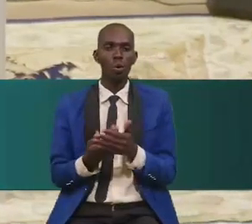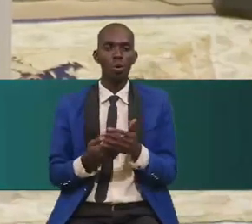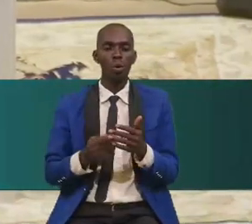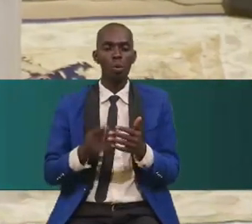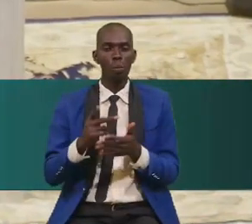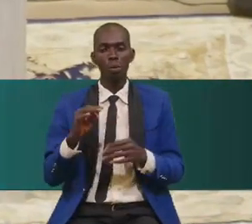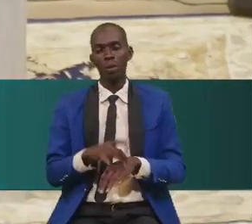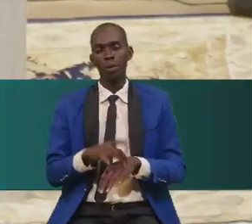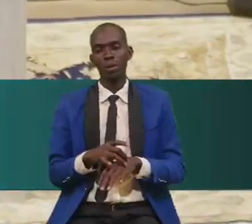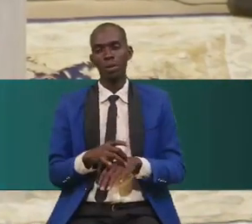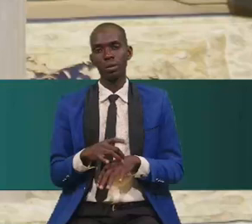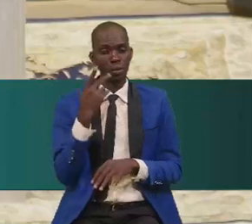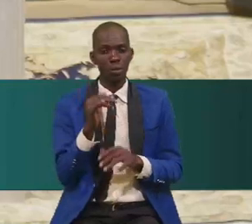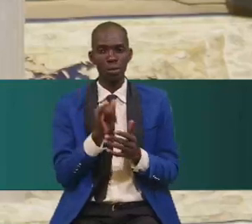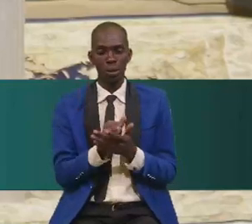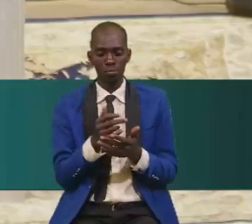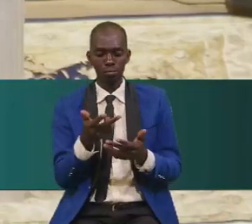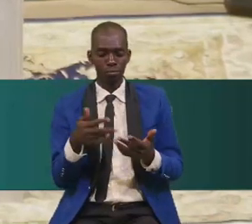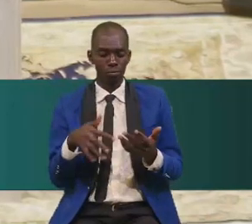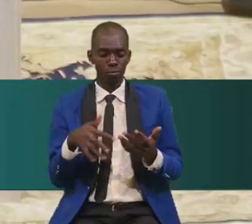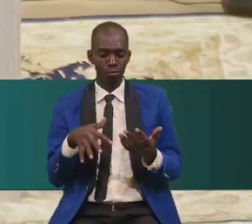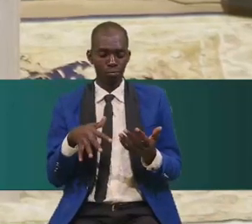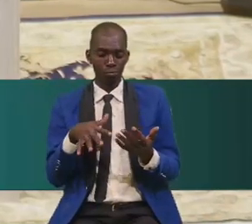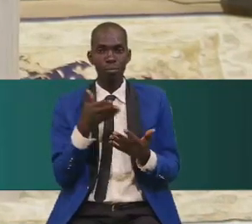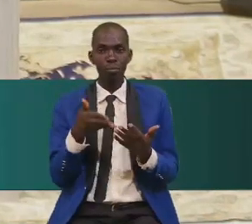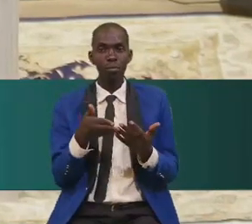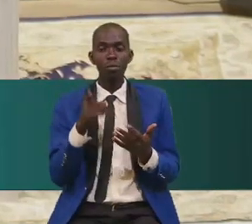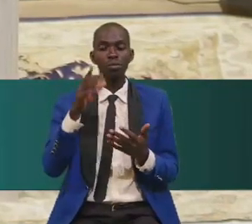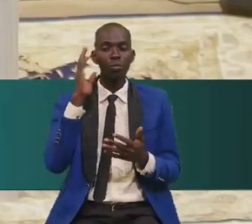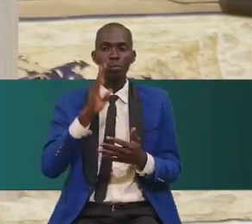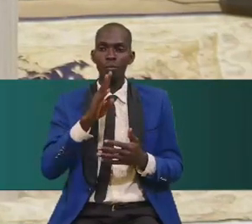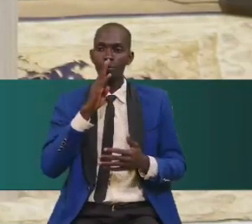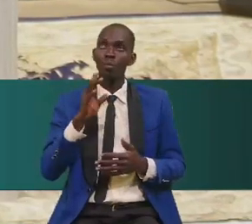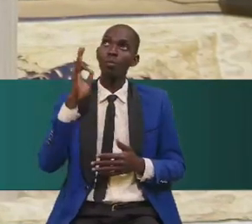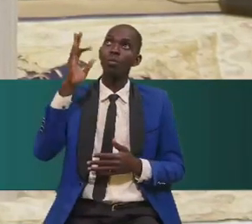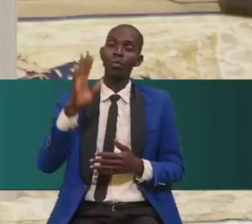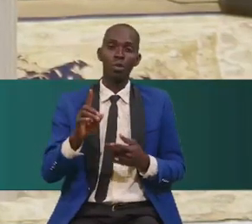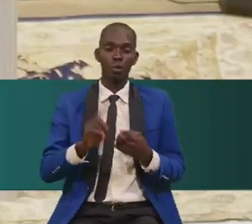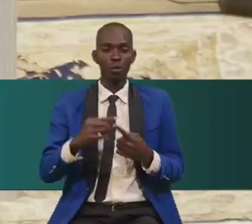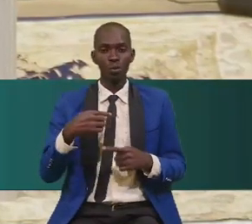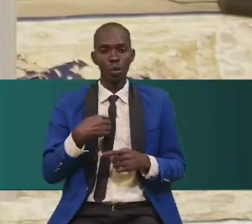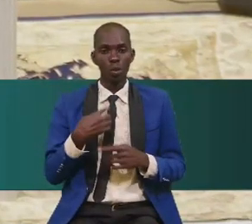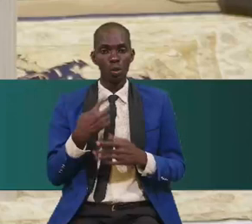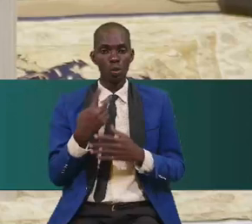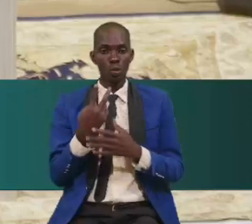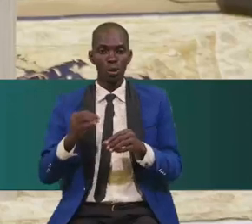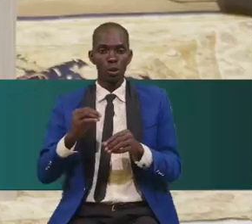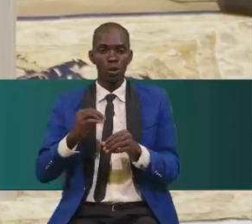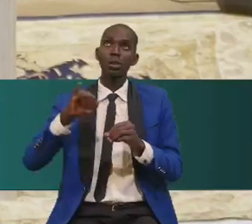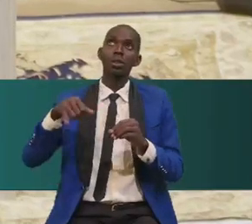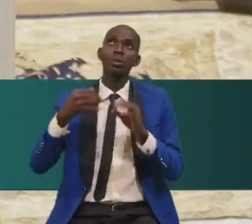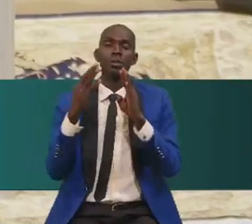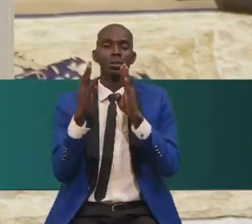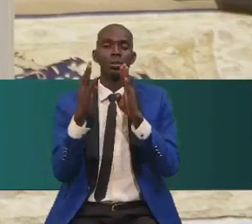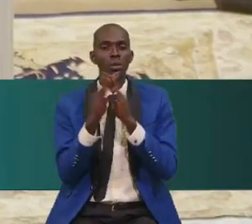vous notez ces lieux. Vous serez mes témoins à Jérusalem.